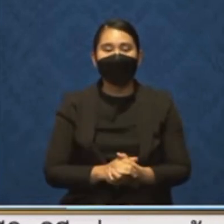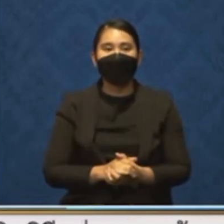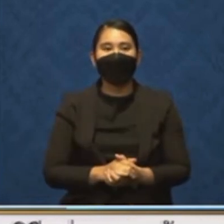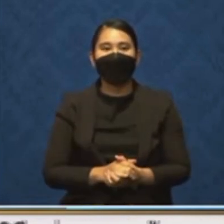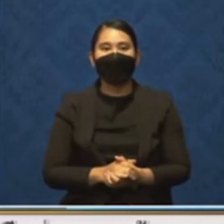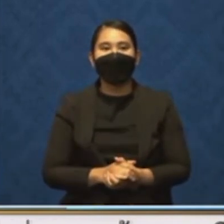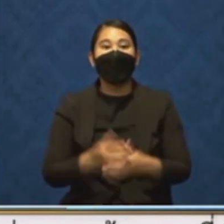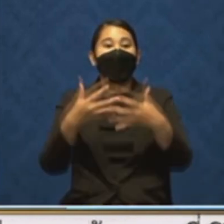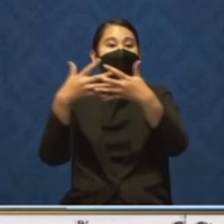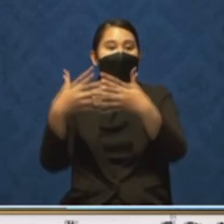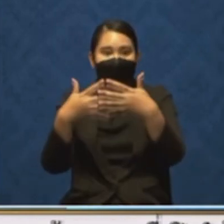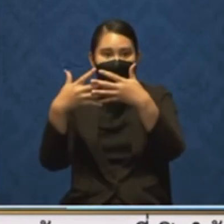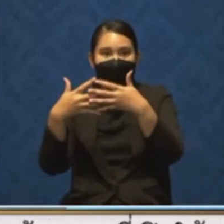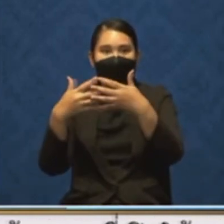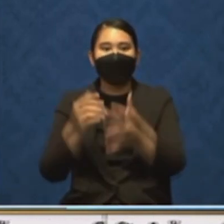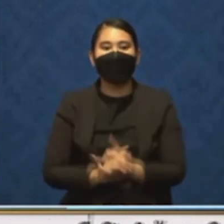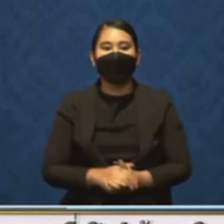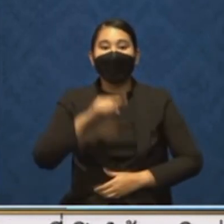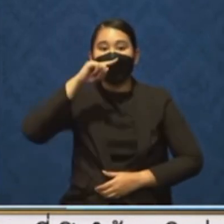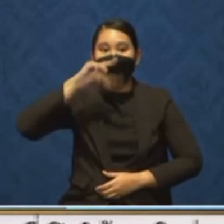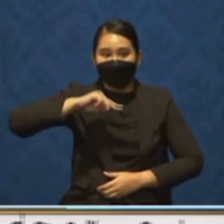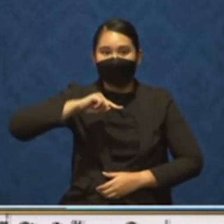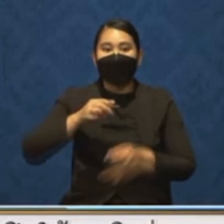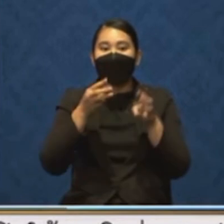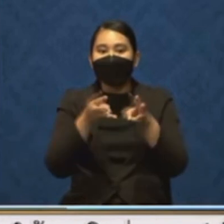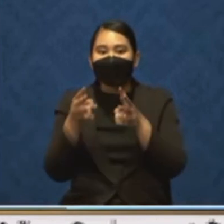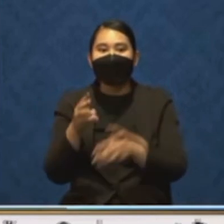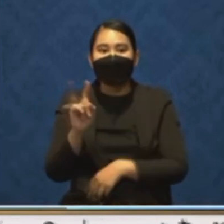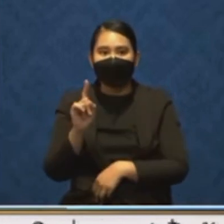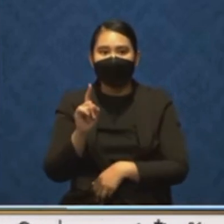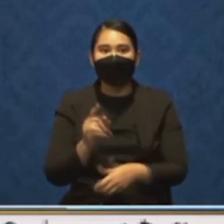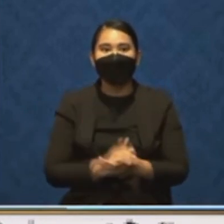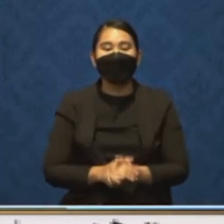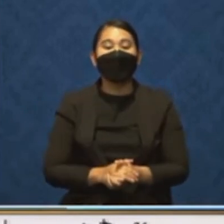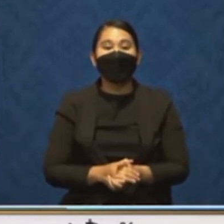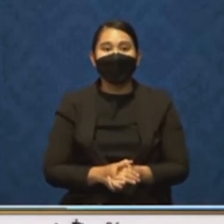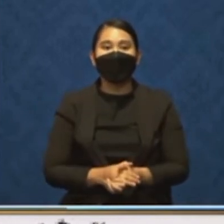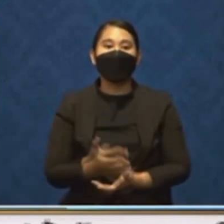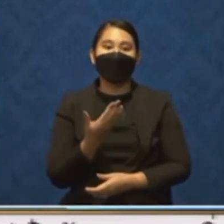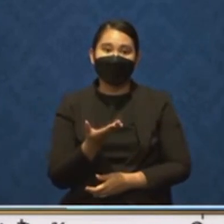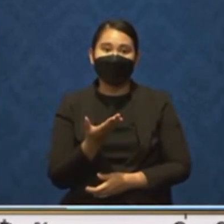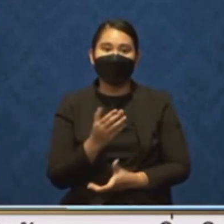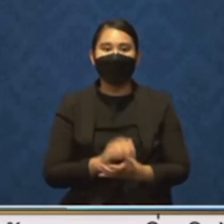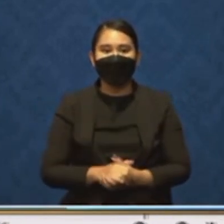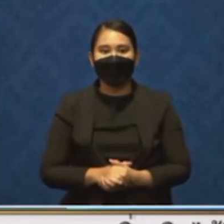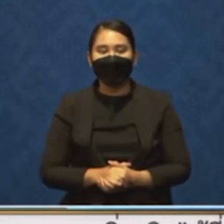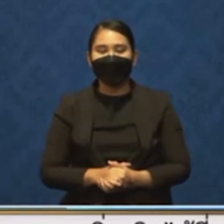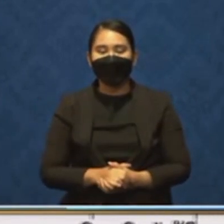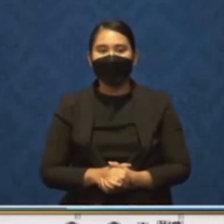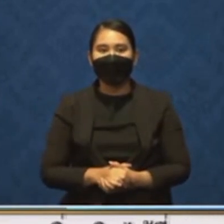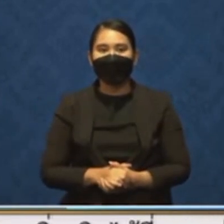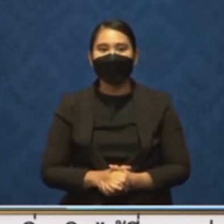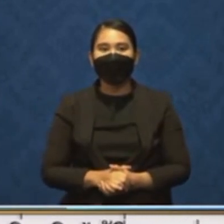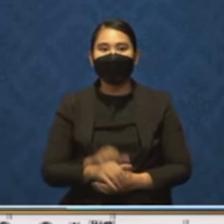energieของอเมริกาอย่างที่แจกของประเทศไทยจริงๆก็ใช้สูตรในการคำนวณเขาคำนวณแบบนี้ครับเพราะฉะนั้น